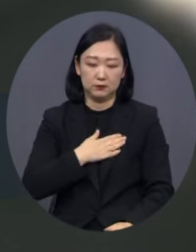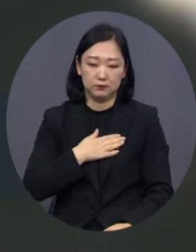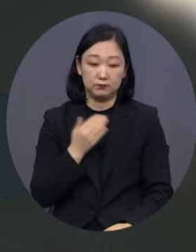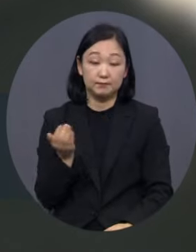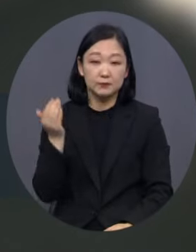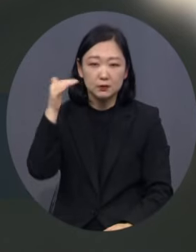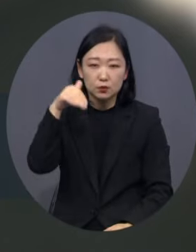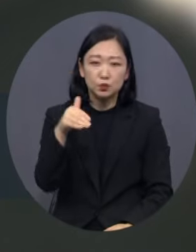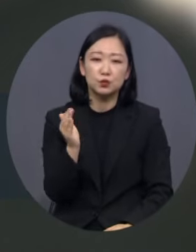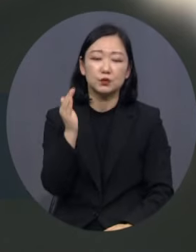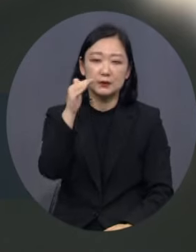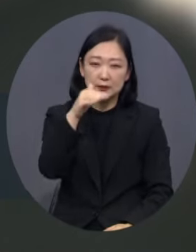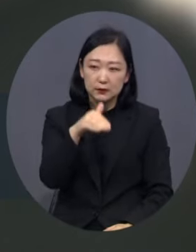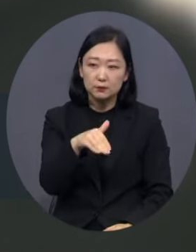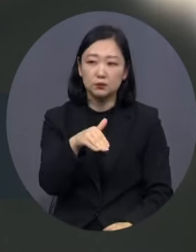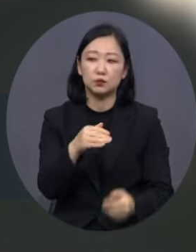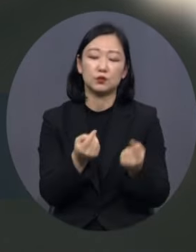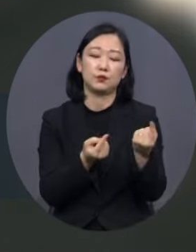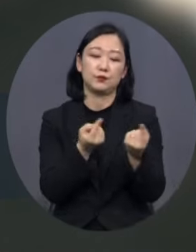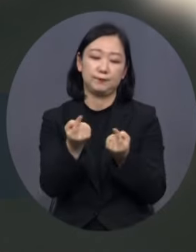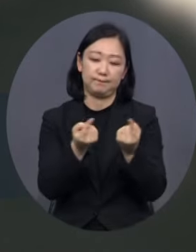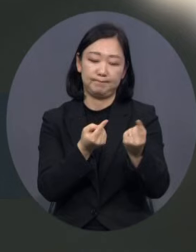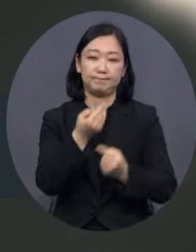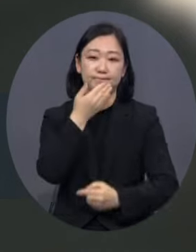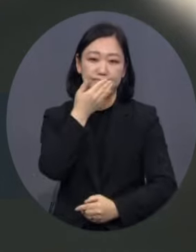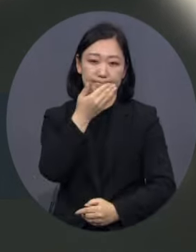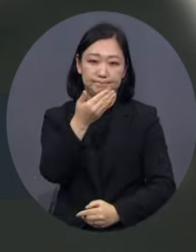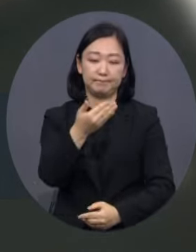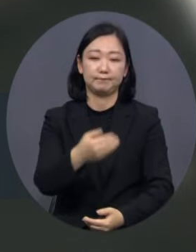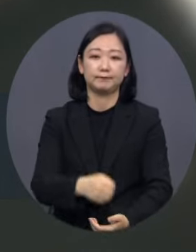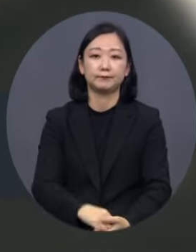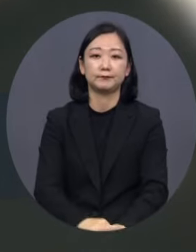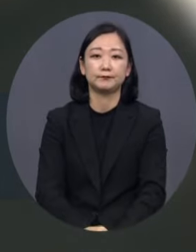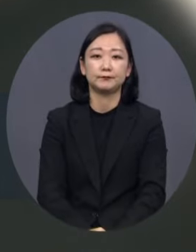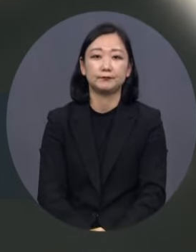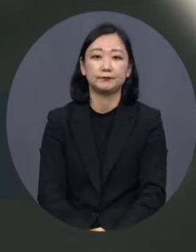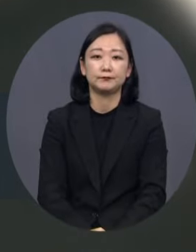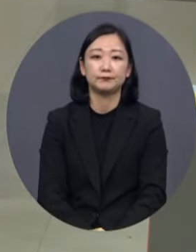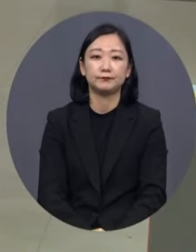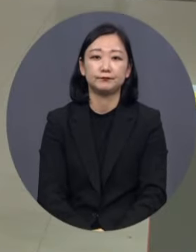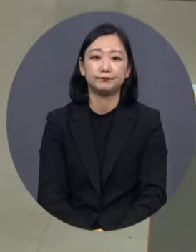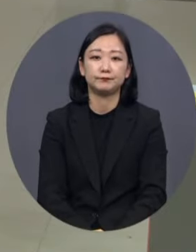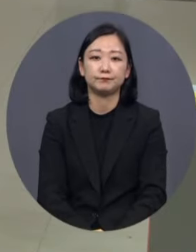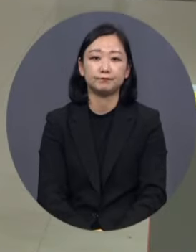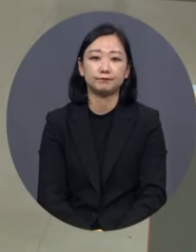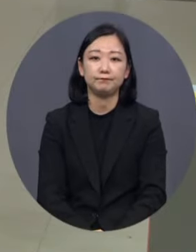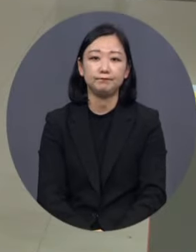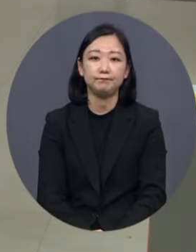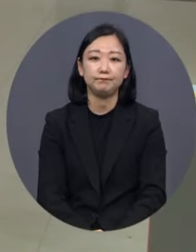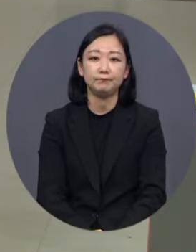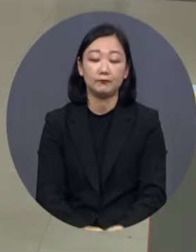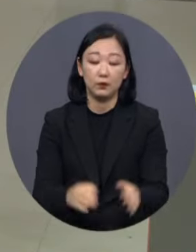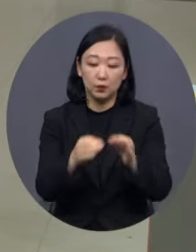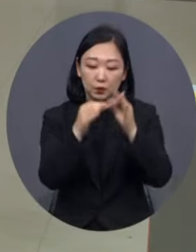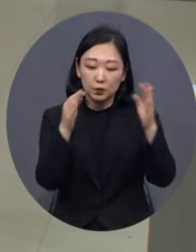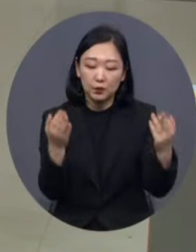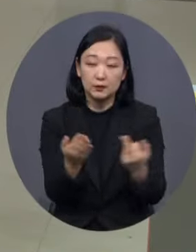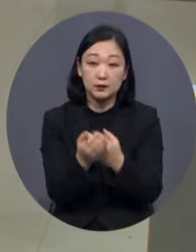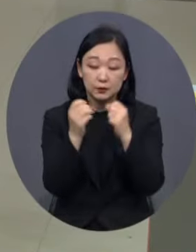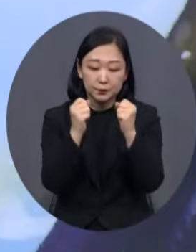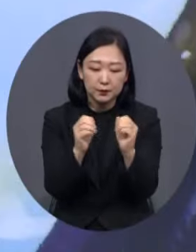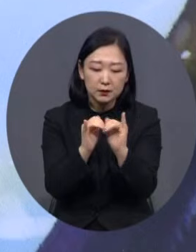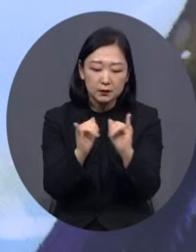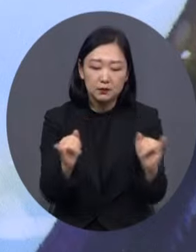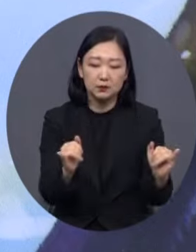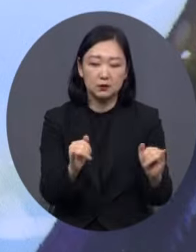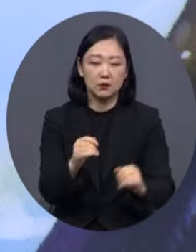그 감정 기복은 그래도 좀 처할 수 있는 그동안 제주 생존자들이